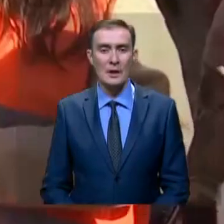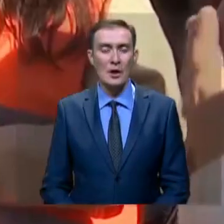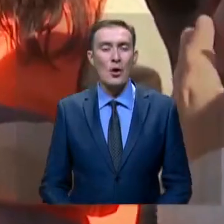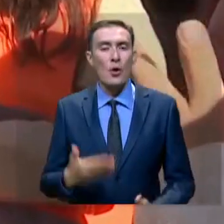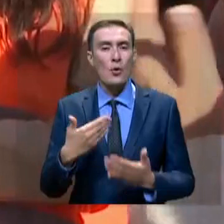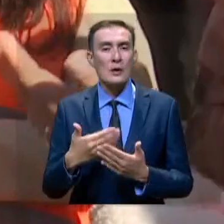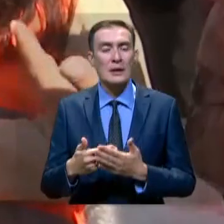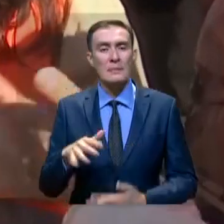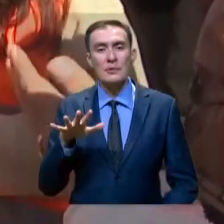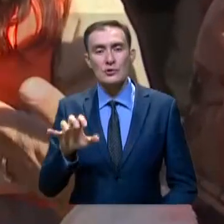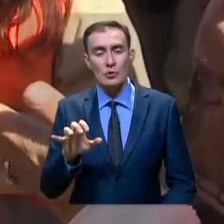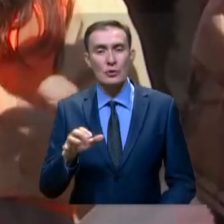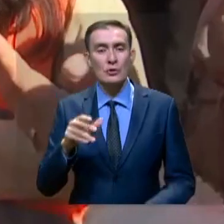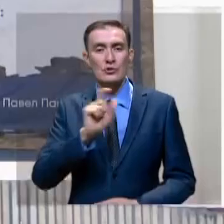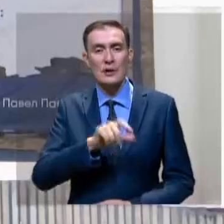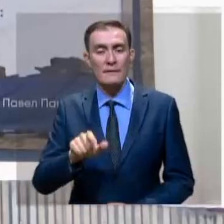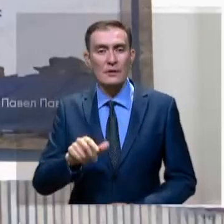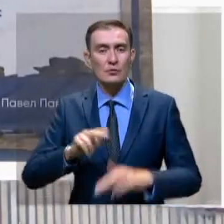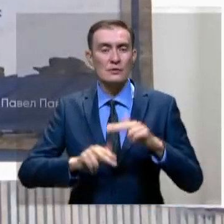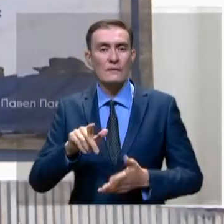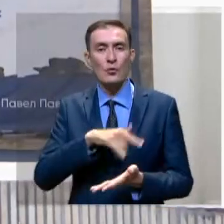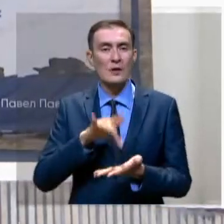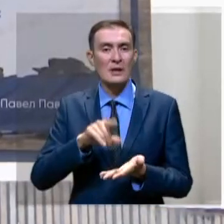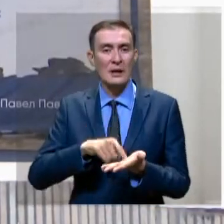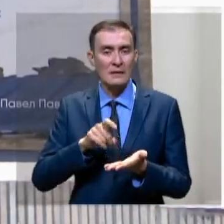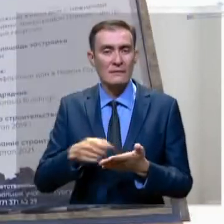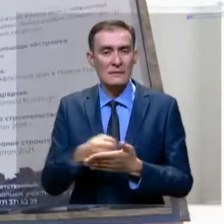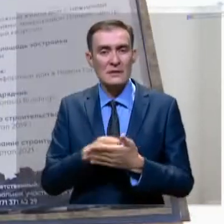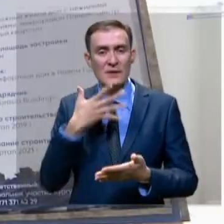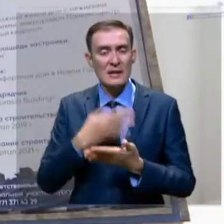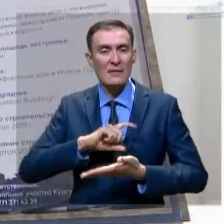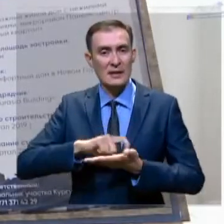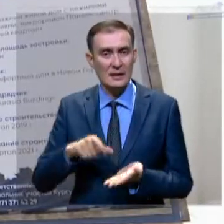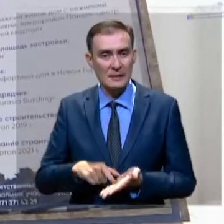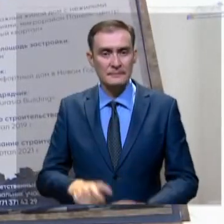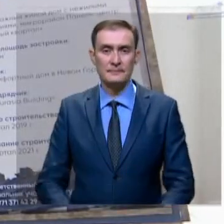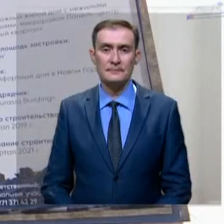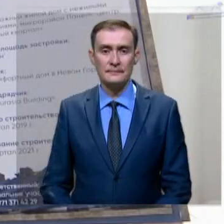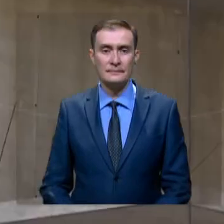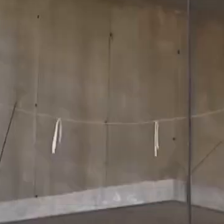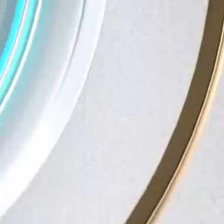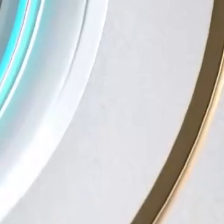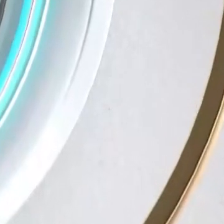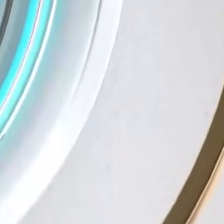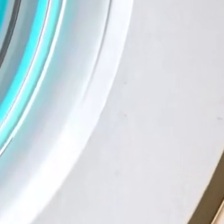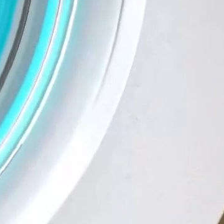Отложили новоселье. Около 500 дольщиков в Караганде бьются за свои квартиры.